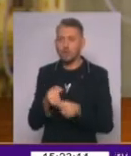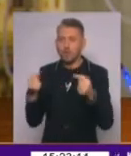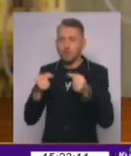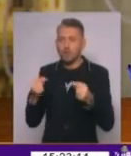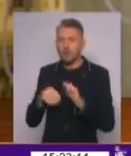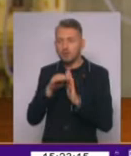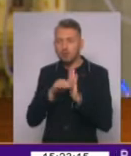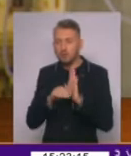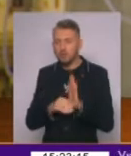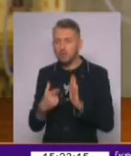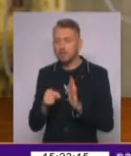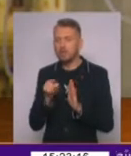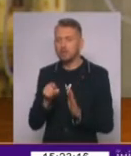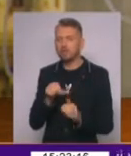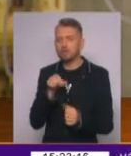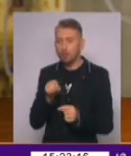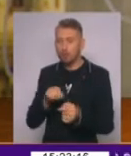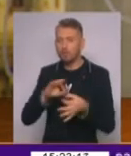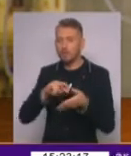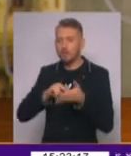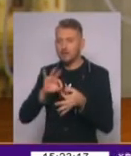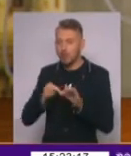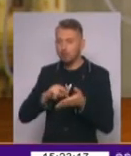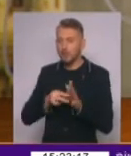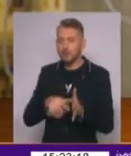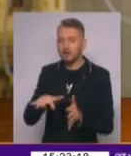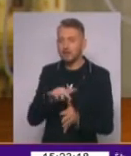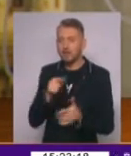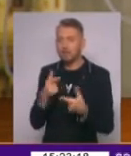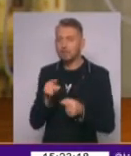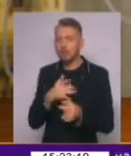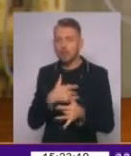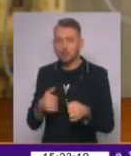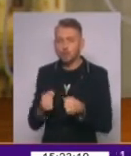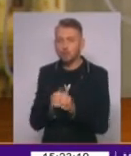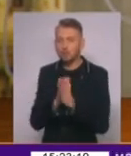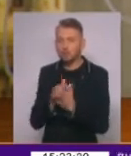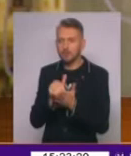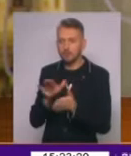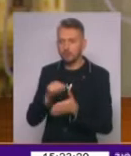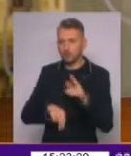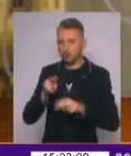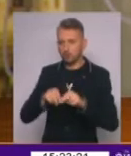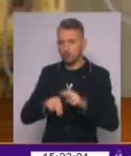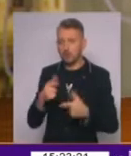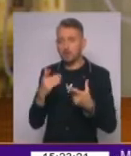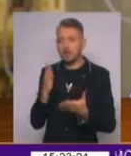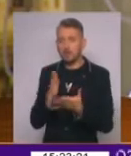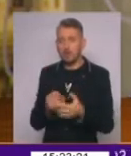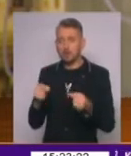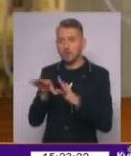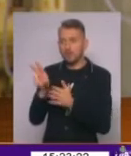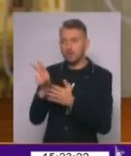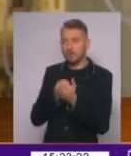пункти, де вони саме в цьому детальному плані території категорично просять відмовитися від забудови. Тобто є конкретний витяг з